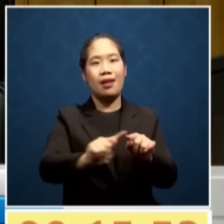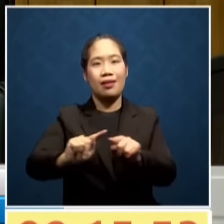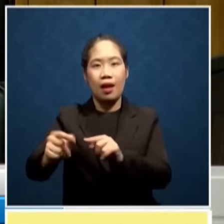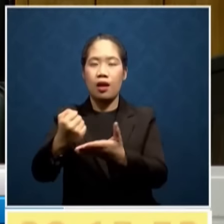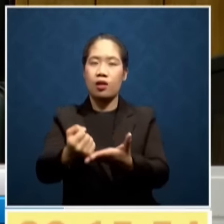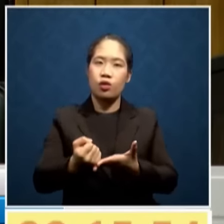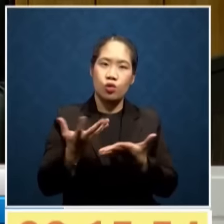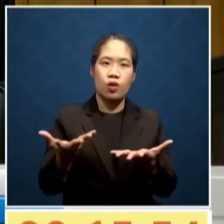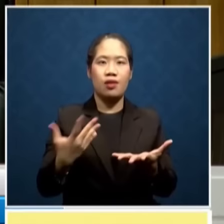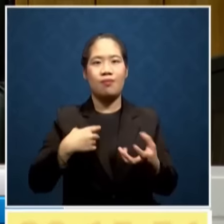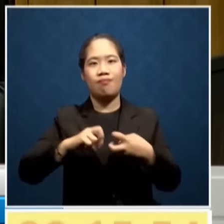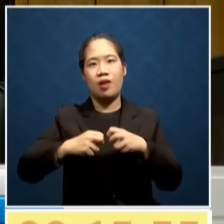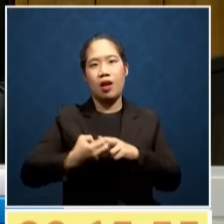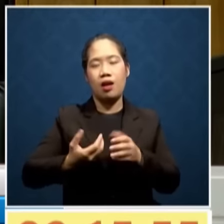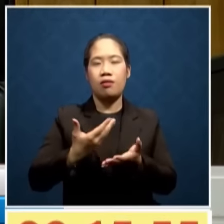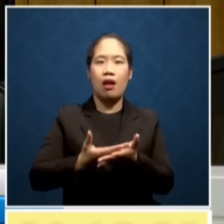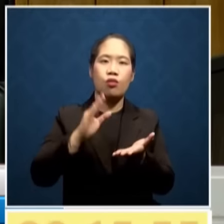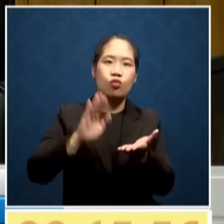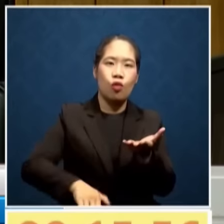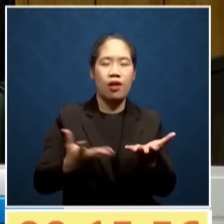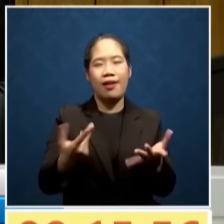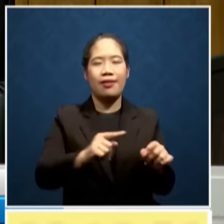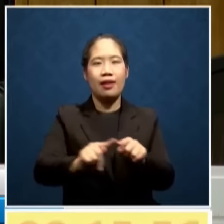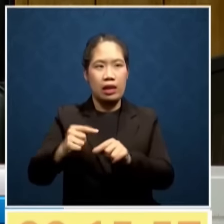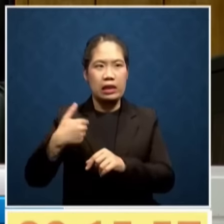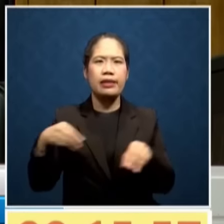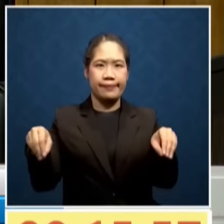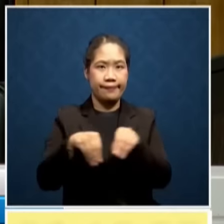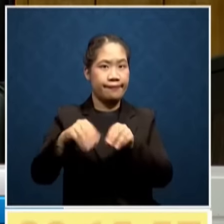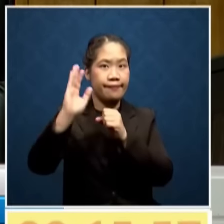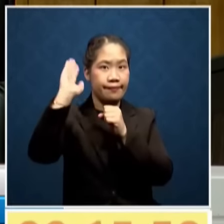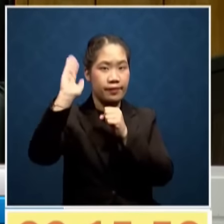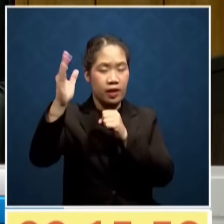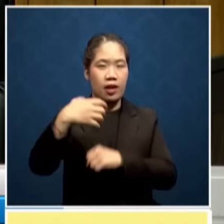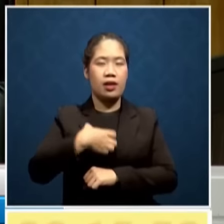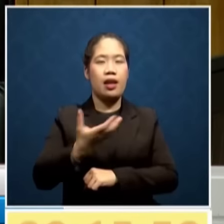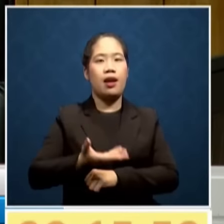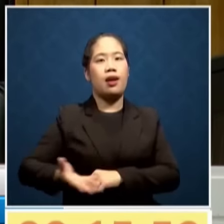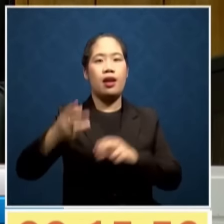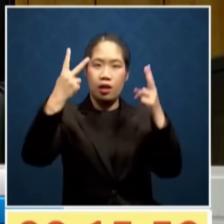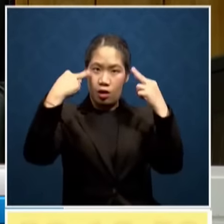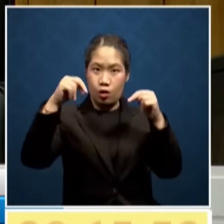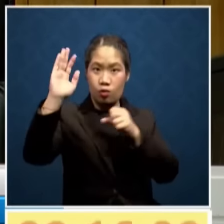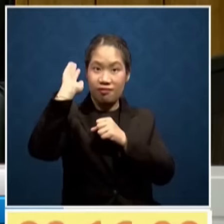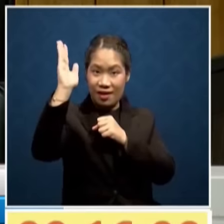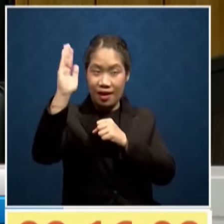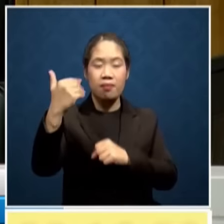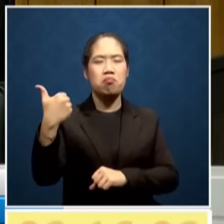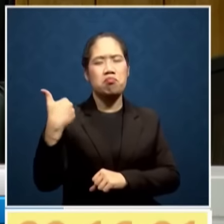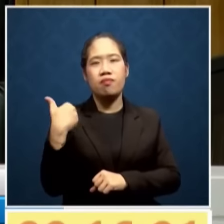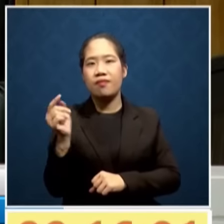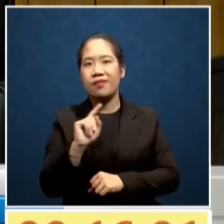ช่วยลดค่าใช้จ่ายของคนซึ่งจะแถลงเร็วๆนี้ครับแต่ผมอยากให้ท่านนายกแถลงมากกว่ามีครับอาจ